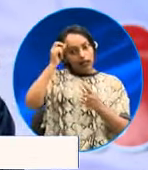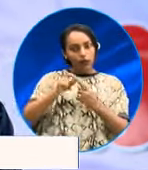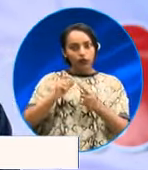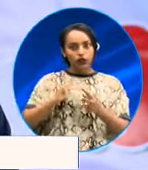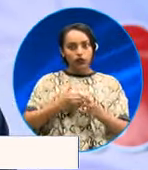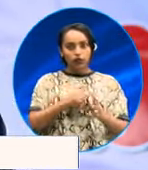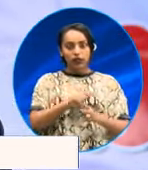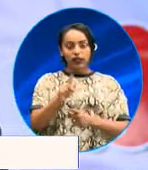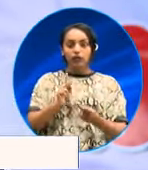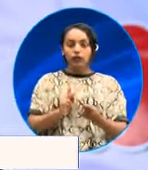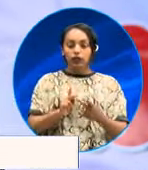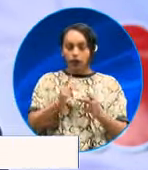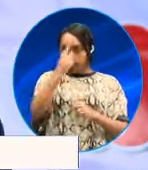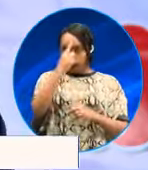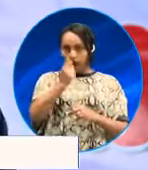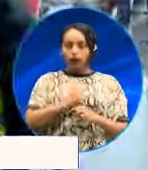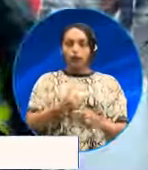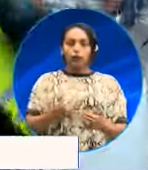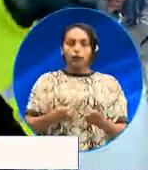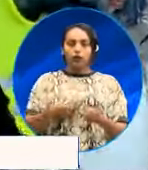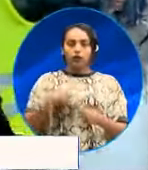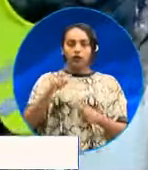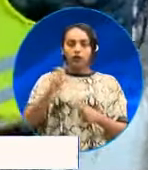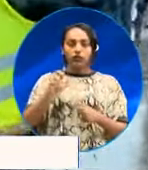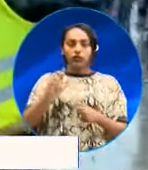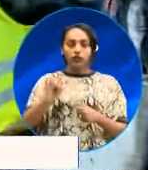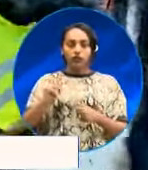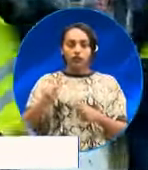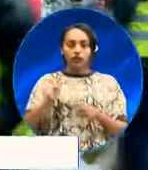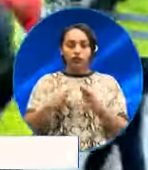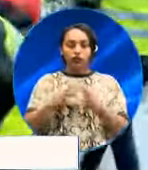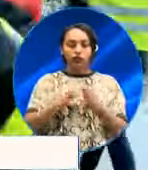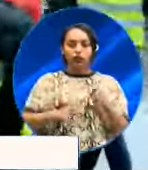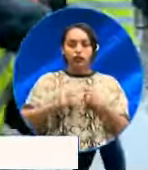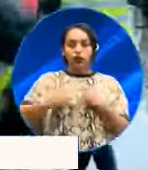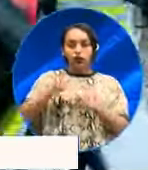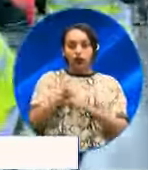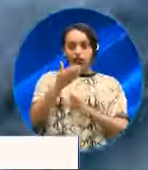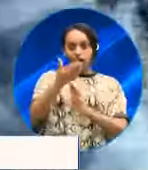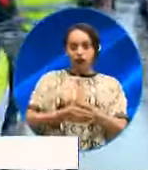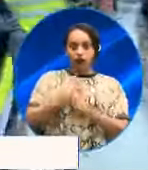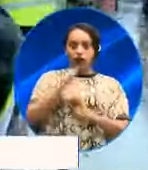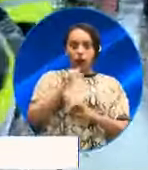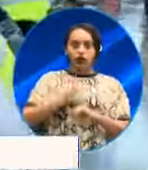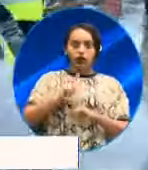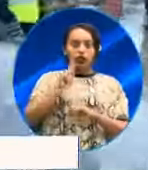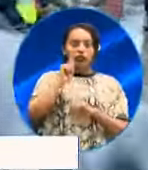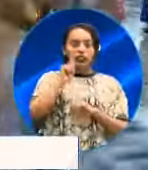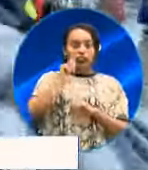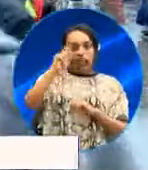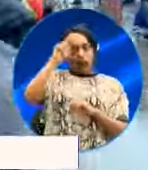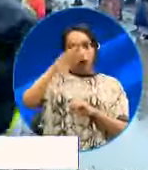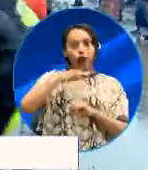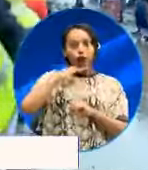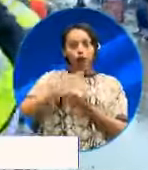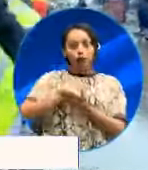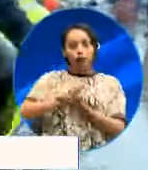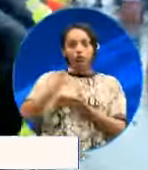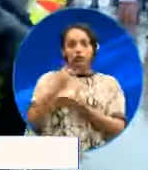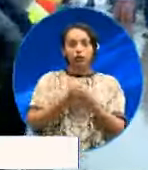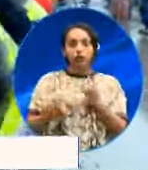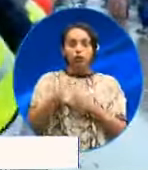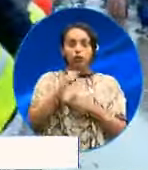ግባችንም እንደሚሳካ እተማመናለሁ። የንፋስ ስልክ ላፍቶ ክፍለ ከተማ ምክትል ዋና ስራ አስፈጻሚ ወይዘሮ ነጻነት ዳባ ቆሻሻን